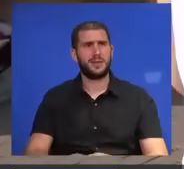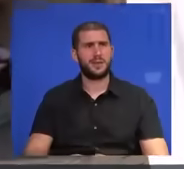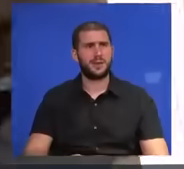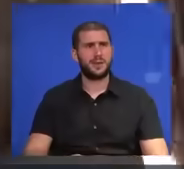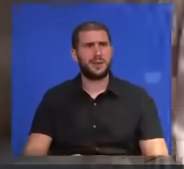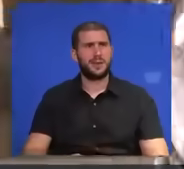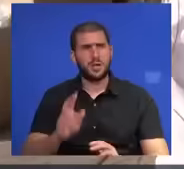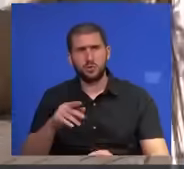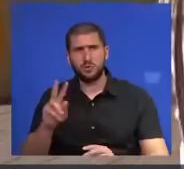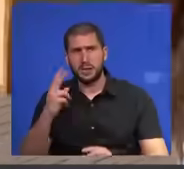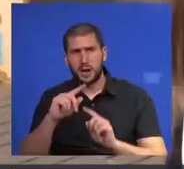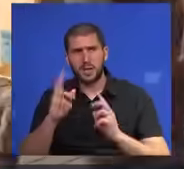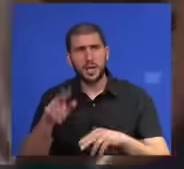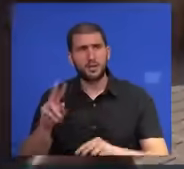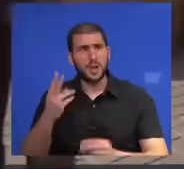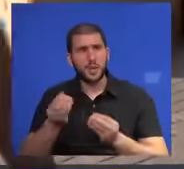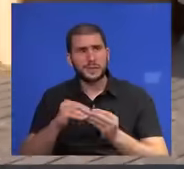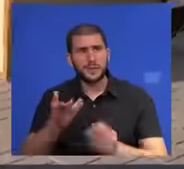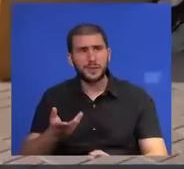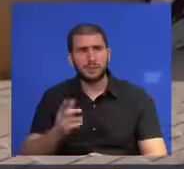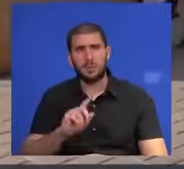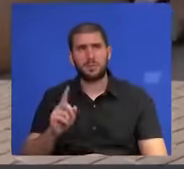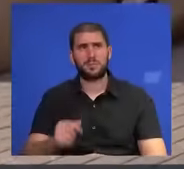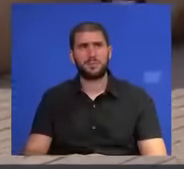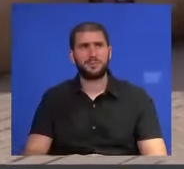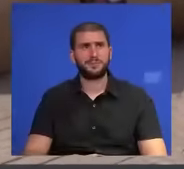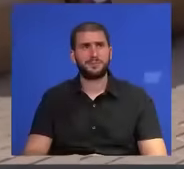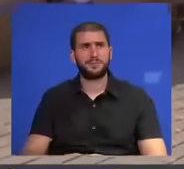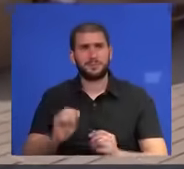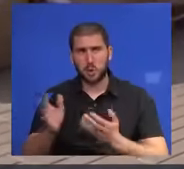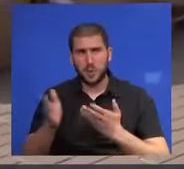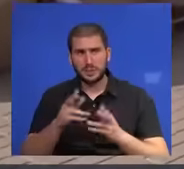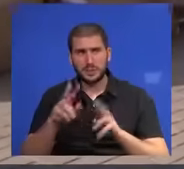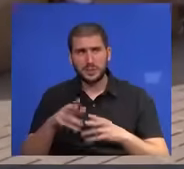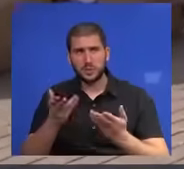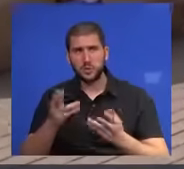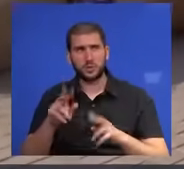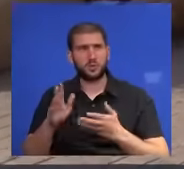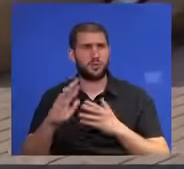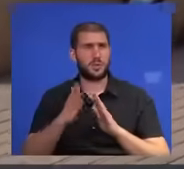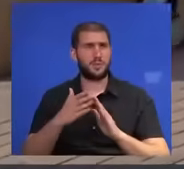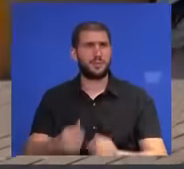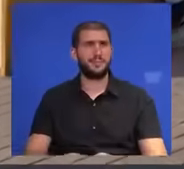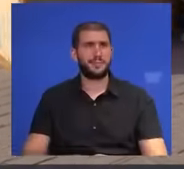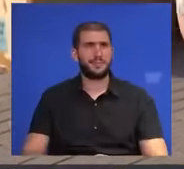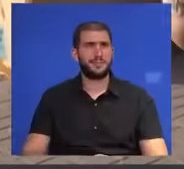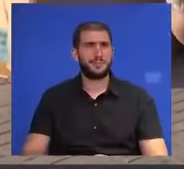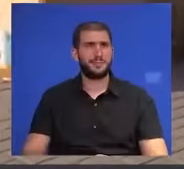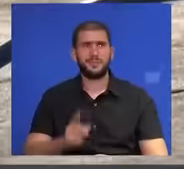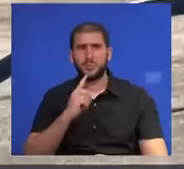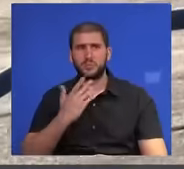קרי, כל בסדר, אנחנו רוצים לראות חילוץ אחד של הכלב קטן, יש לכם קריאה אחרת? יש לנו עוד קריאה? אתם בסדר עם הכלב? יש לכם... יש, הכל. איך קוראים לה? של